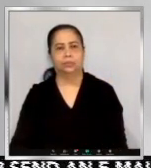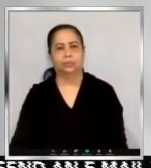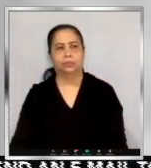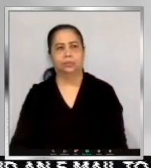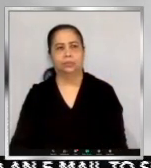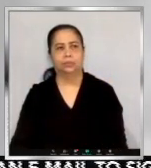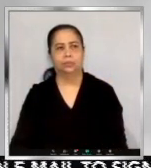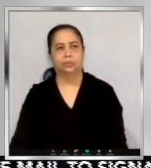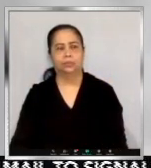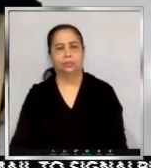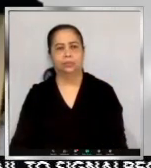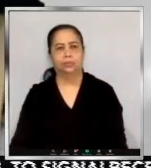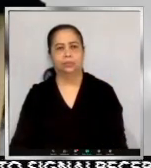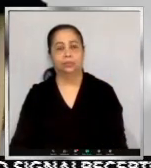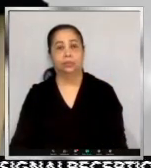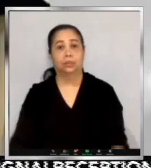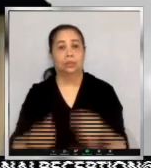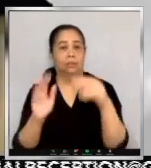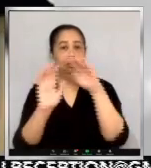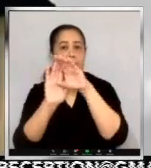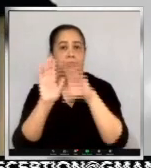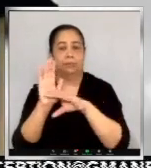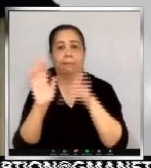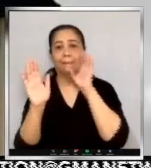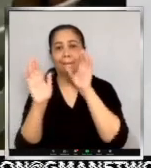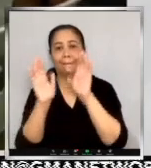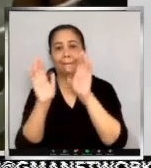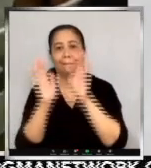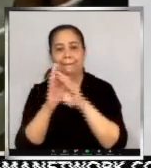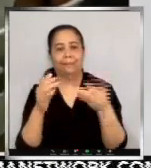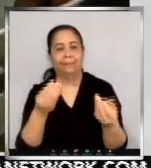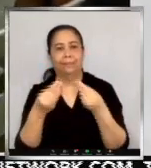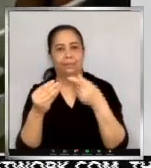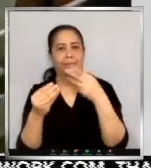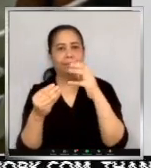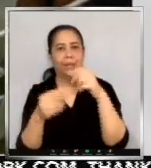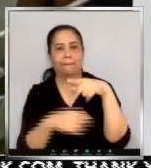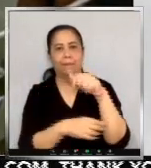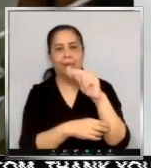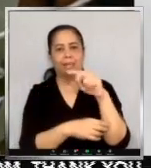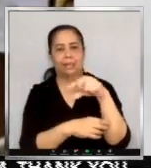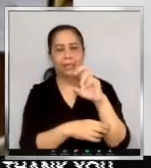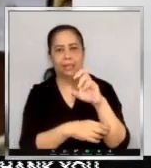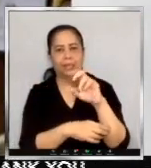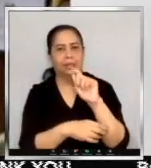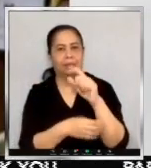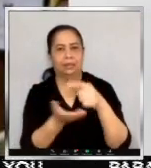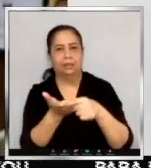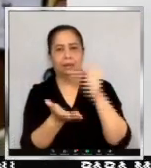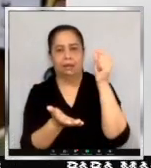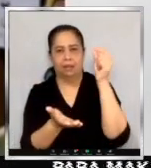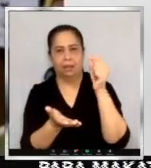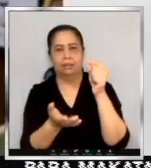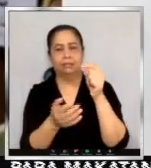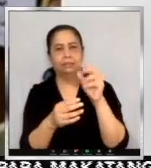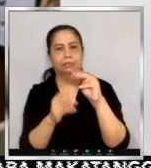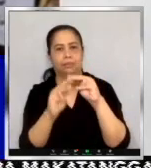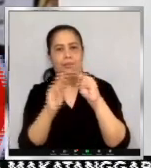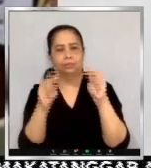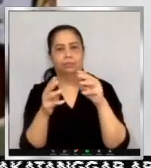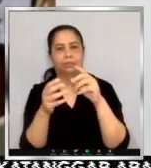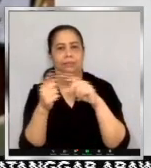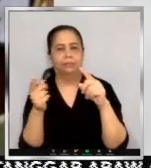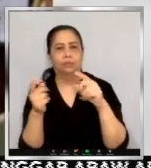Narito ang mga larawang ibinigay sa GMA News ng Paniki Tarlac Municipal Social Welfare Office. Nang isa lang nila sa tinatawag